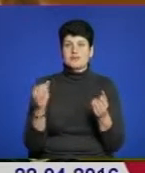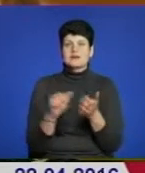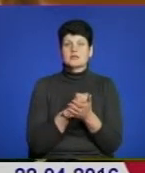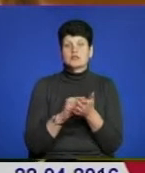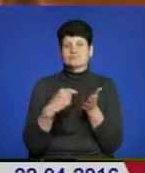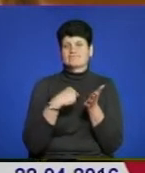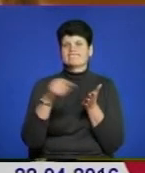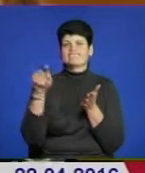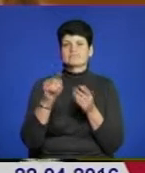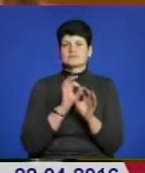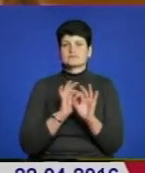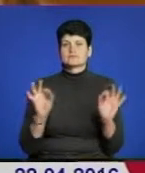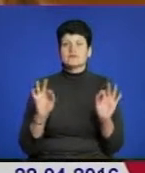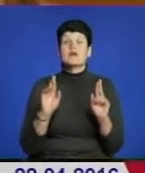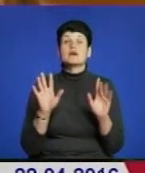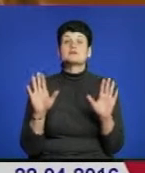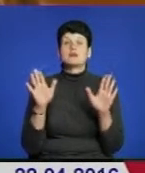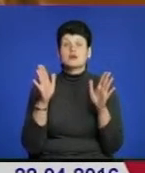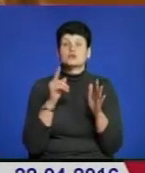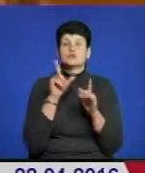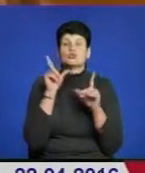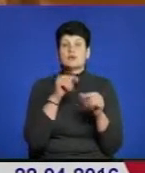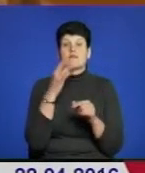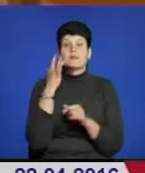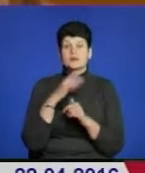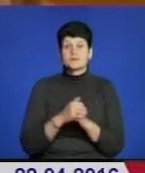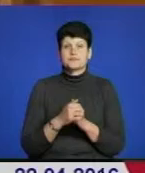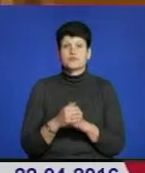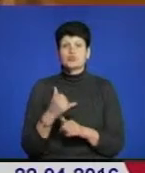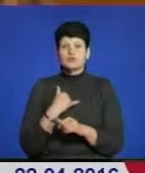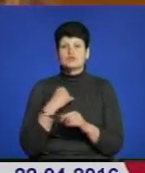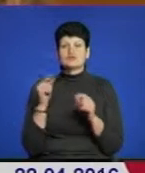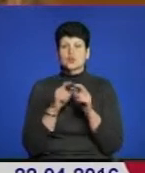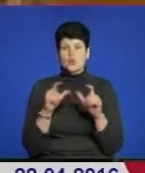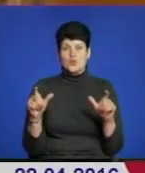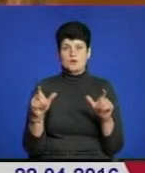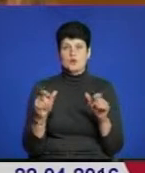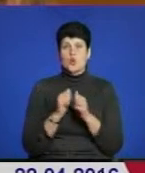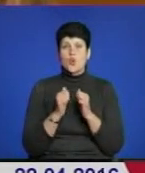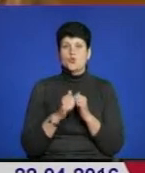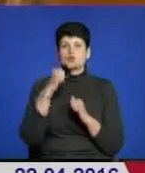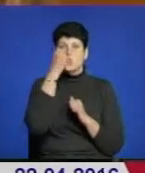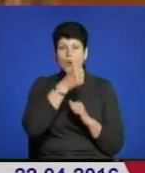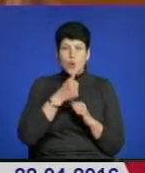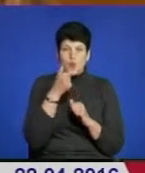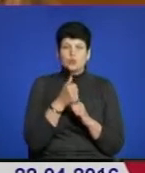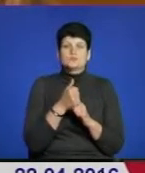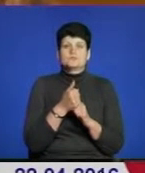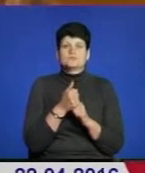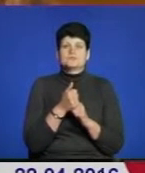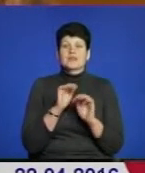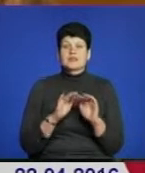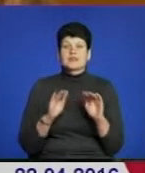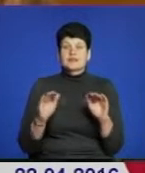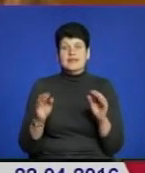з відзнакою. Як так сталося, що ти поїхав в Америку? В нас в школі взагалі кожного року